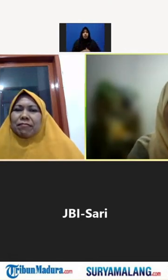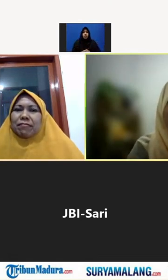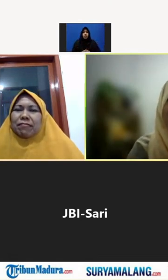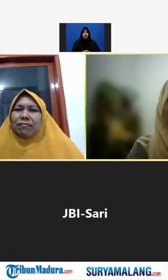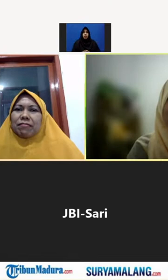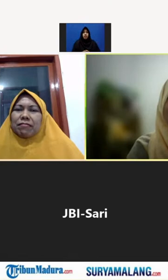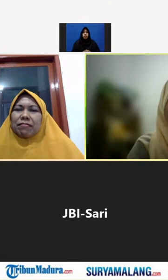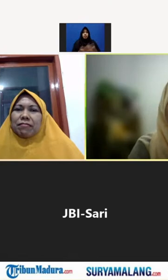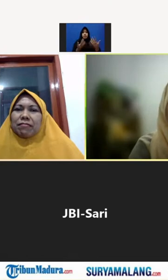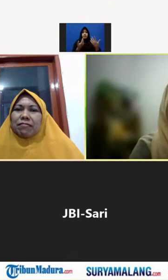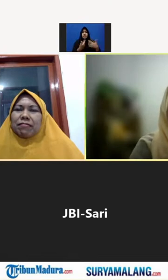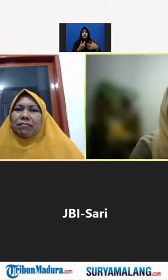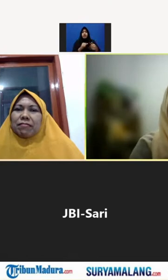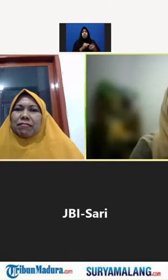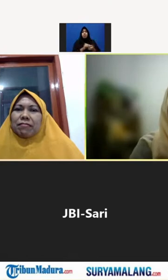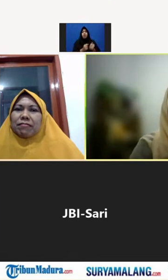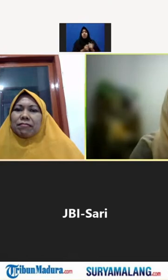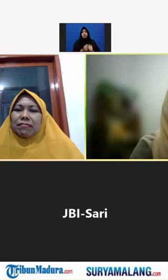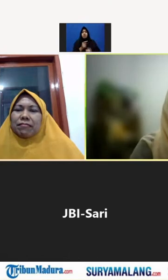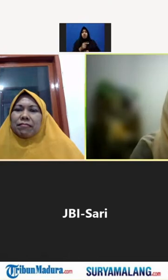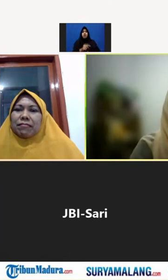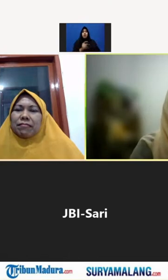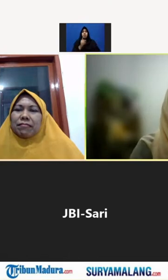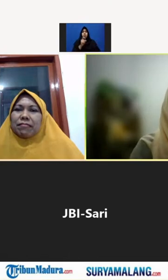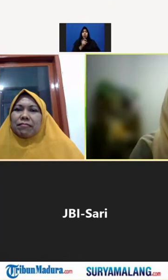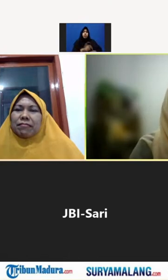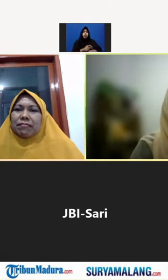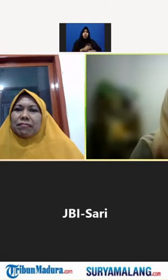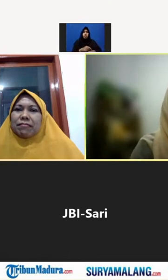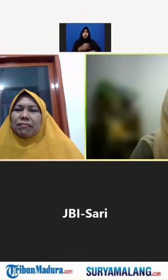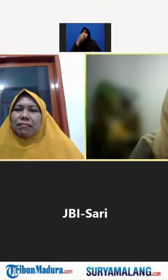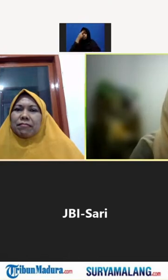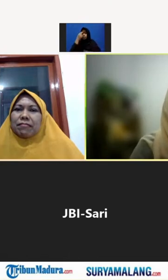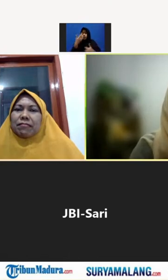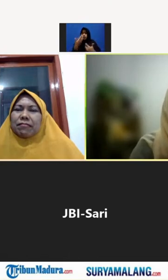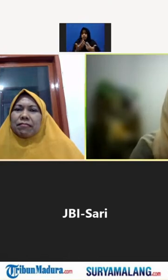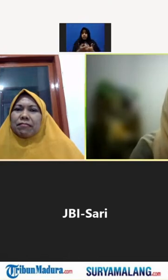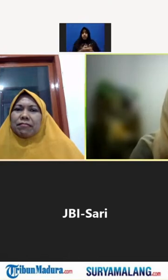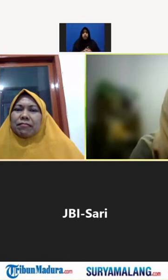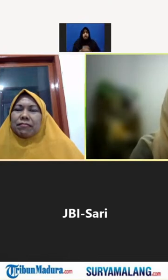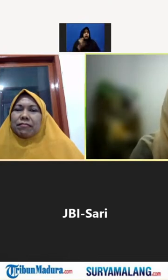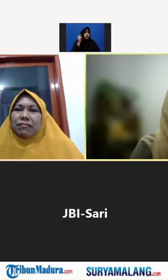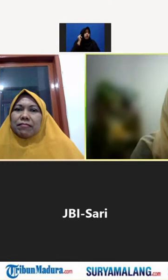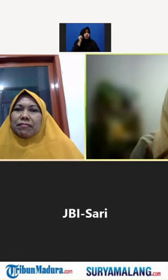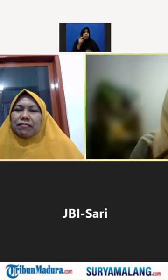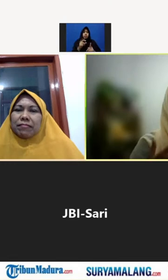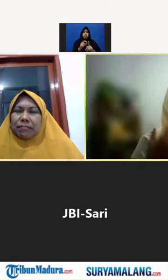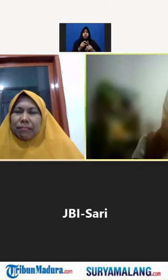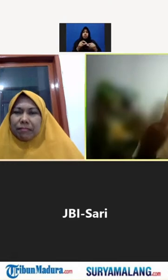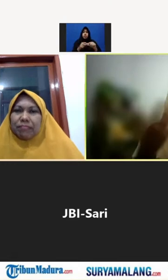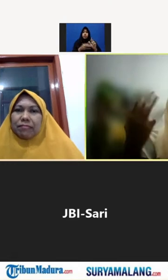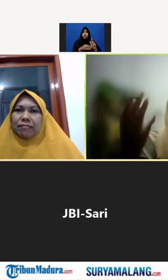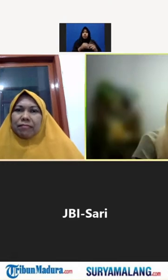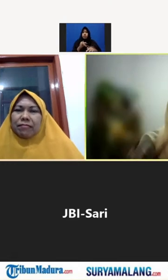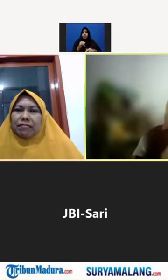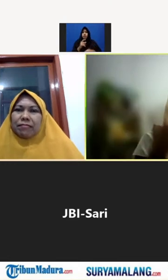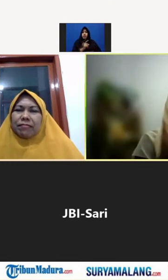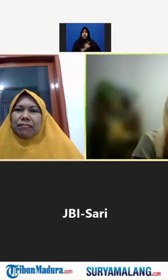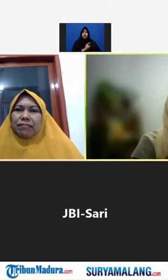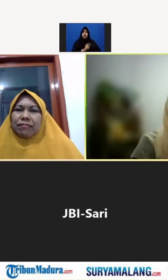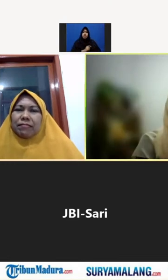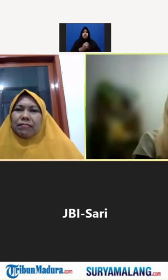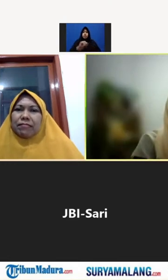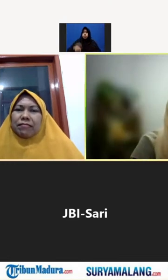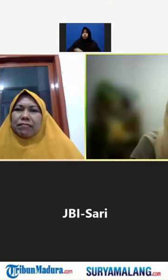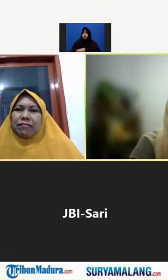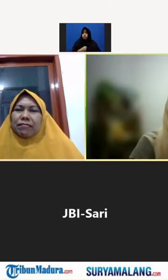memecahkan masalahnya gitu. Itu juga perlu waktu untuk ibu berdamai dengan diri, suami ibu berdamai